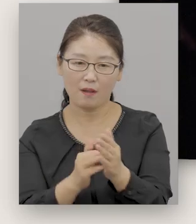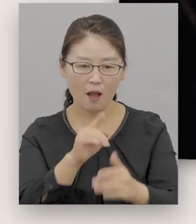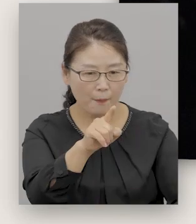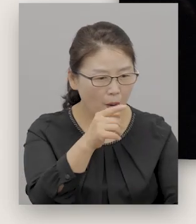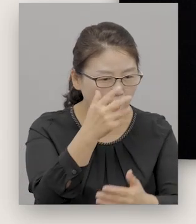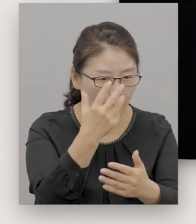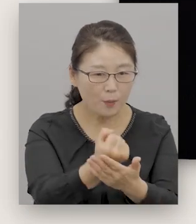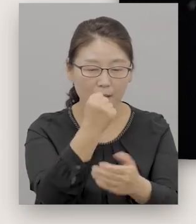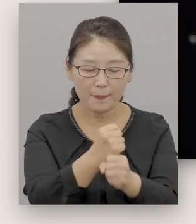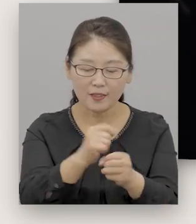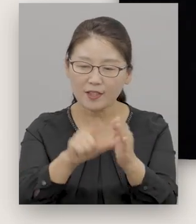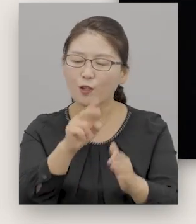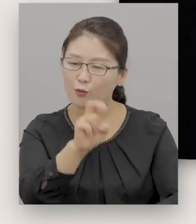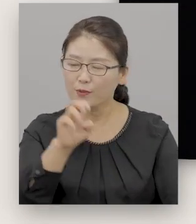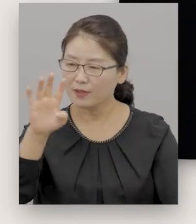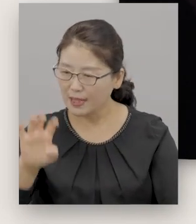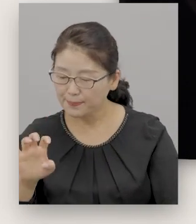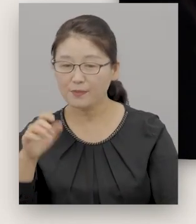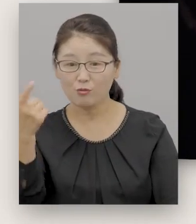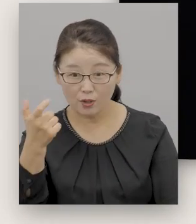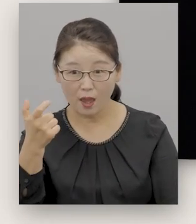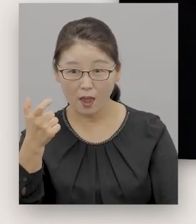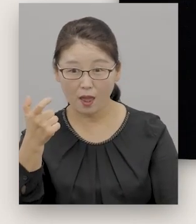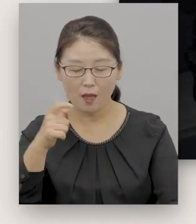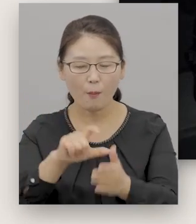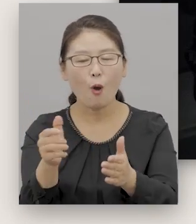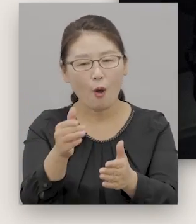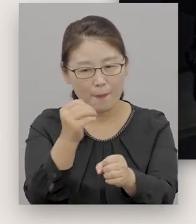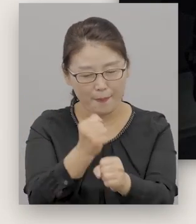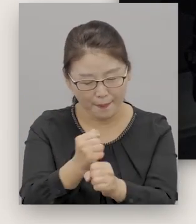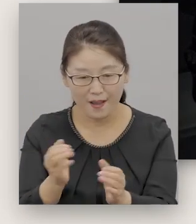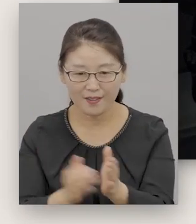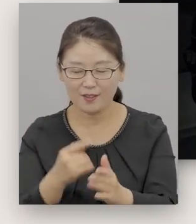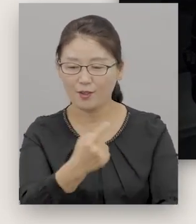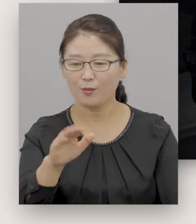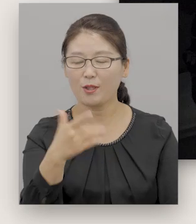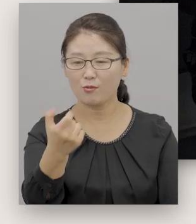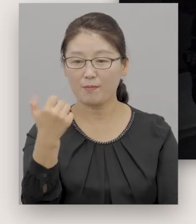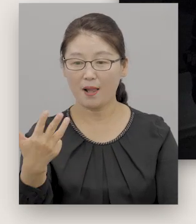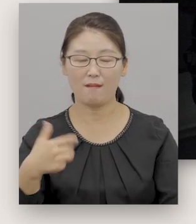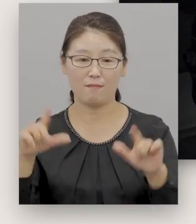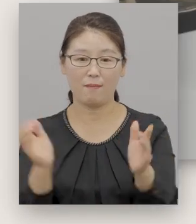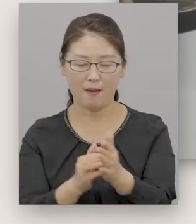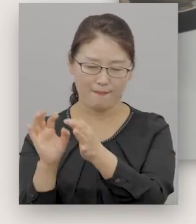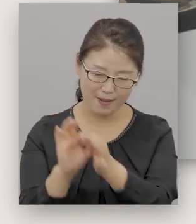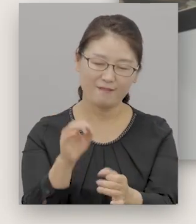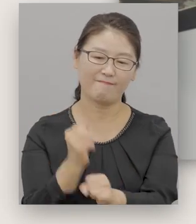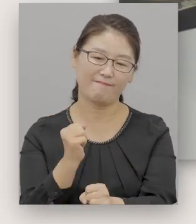20개, 40개, 뭐 많게는 뭐 60개 이상까지 만들어지고, 68년까지 이제 만들어졌다고